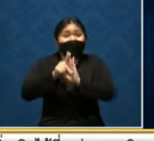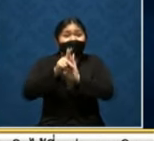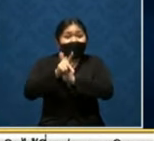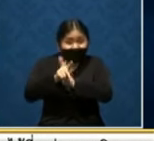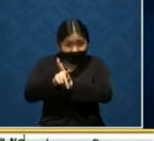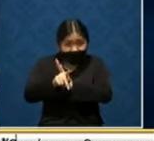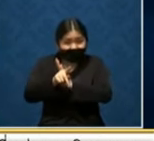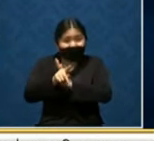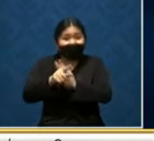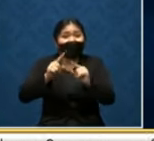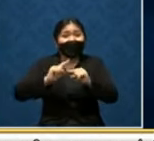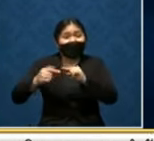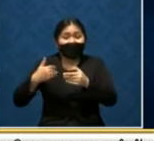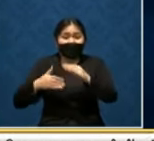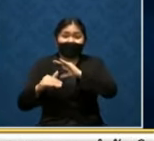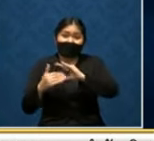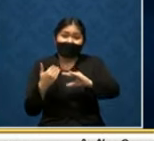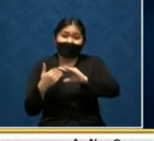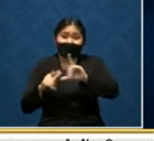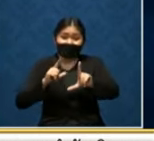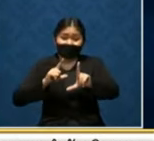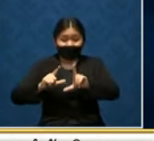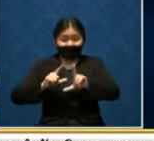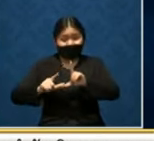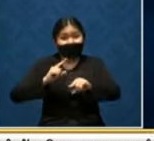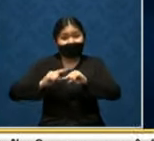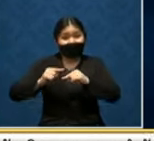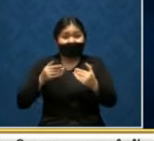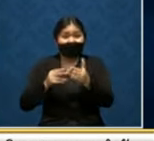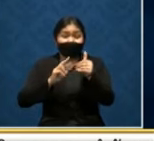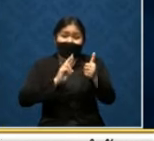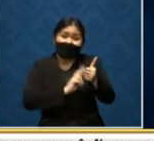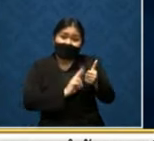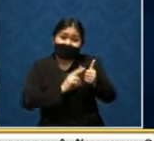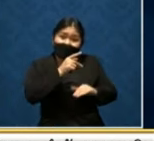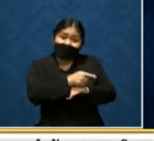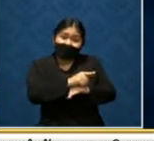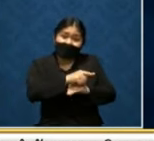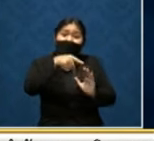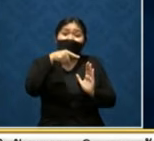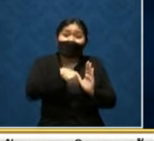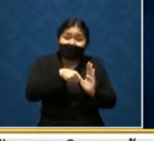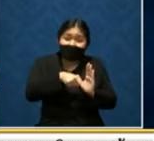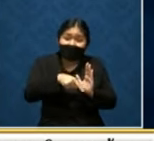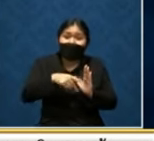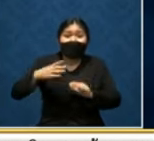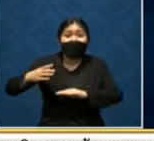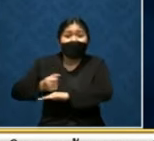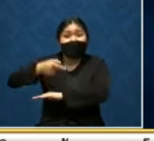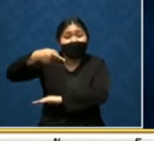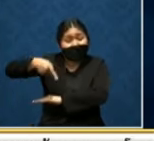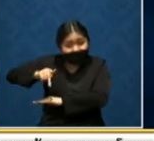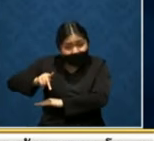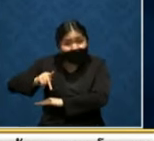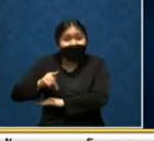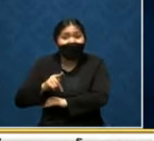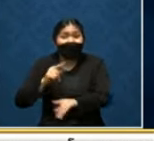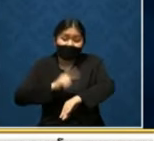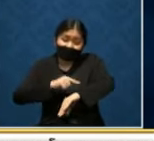โดยมีการแชท lineระหว่างรองปลัดเทศบาลพานกับผู้รับเหมาปปลาบอกว่า